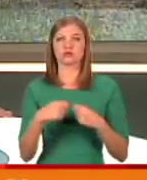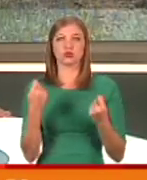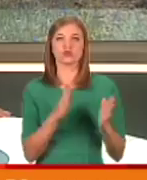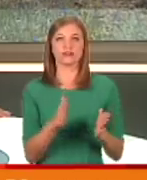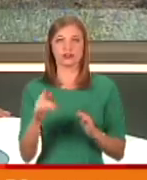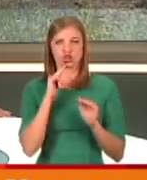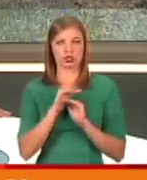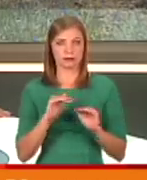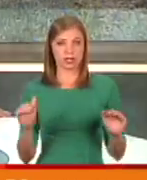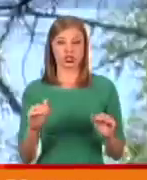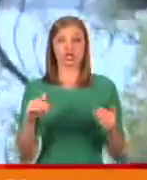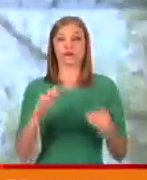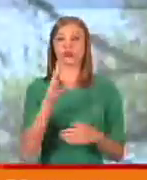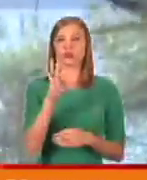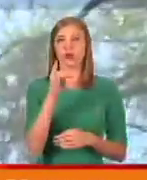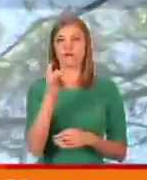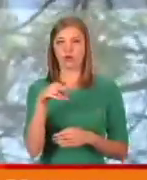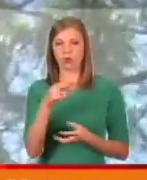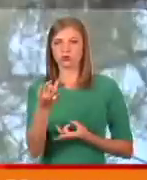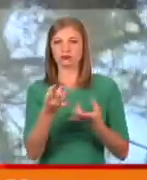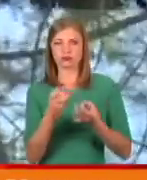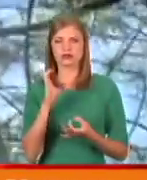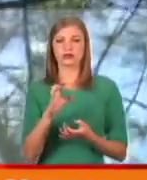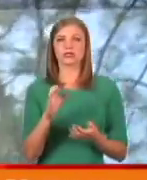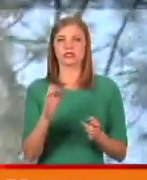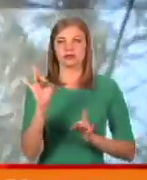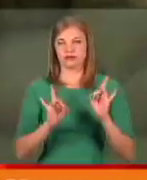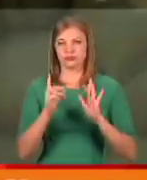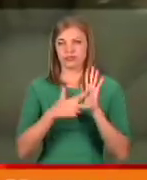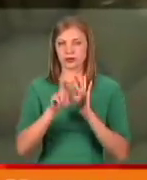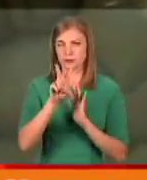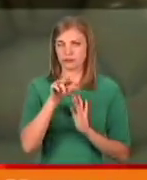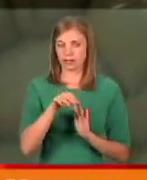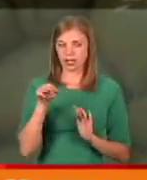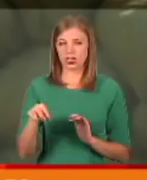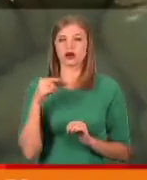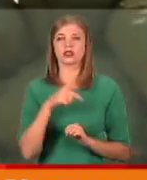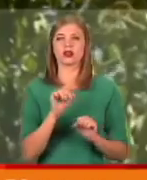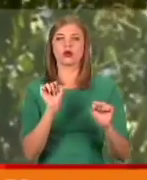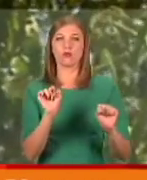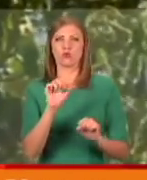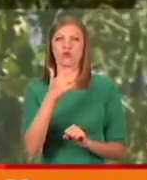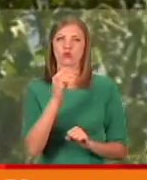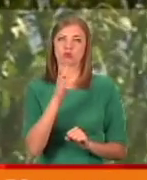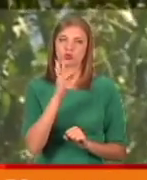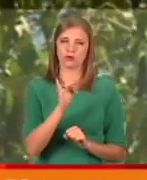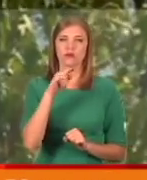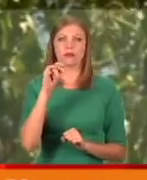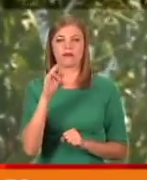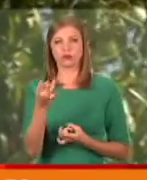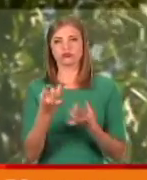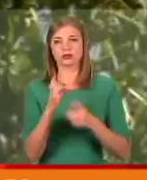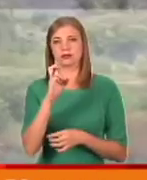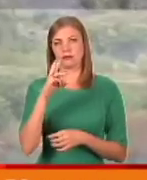порушував режим тиші. Новгородський поціляв із мінометів 82-го калібру, бронців Гнутово і Павлополя обстріляв